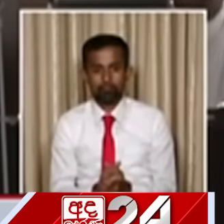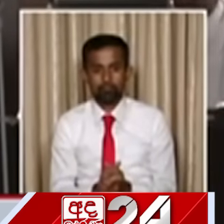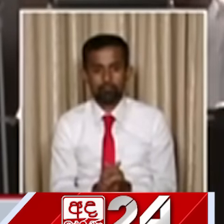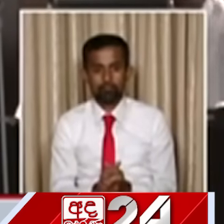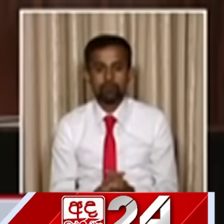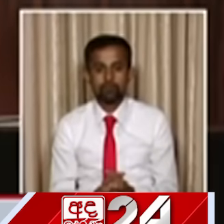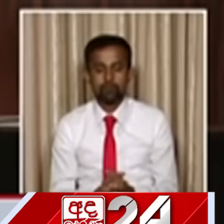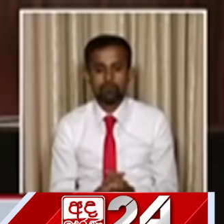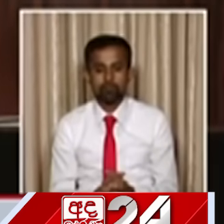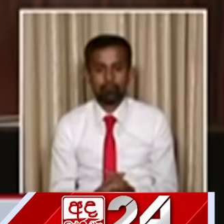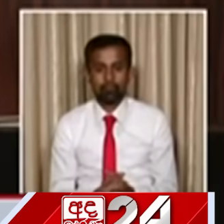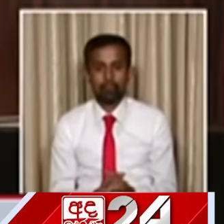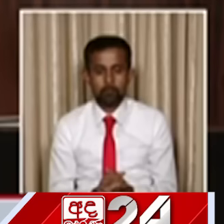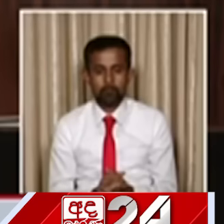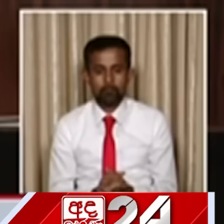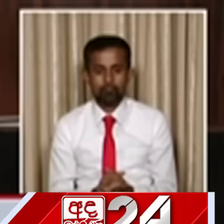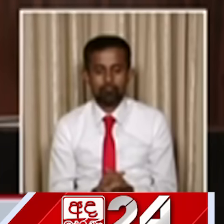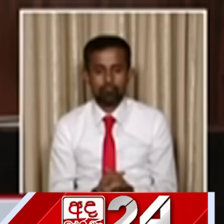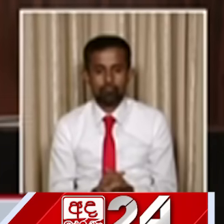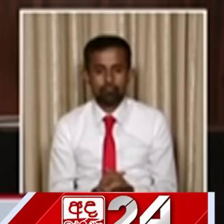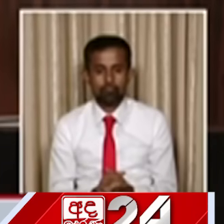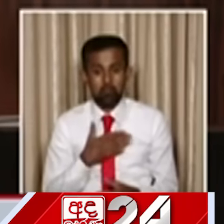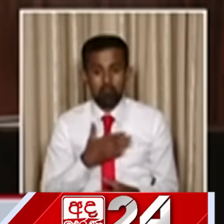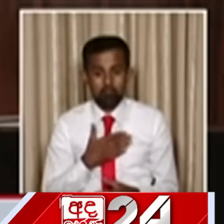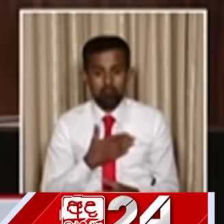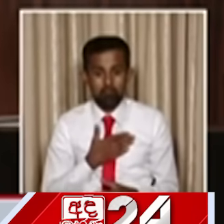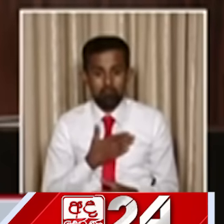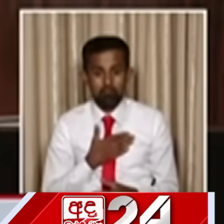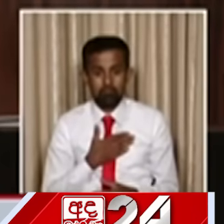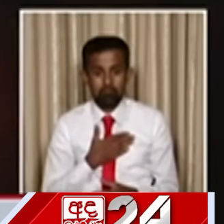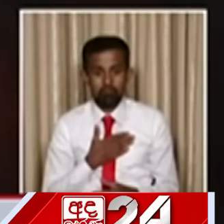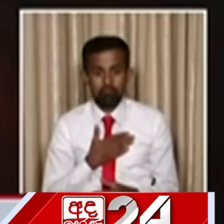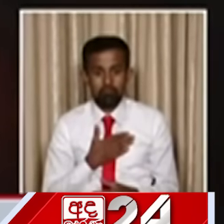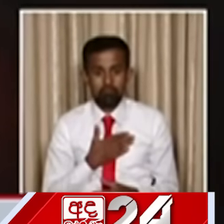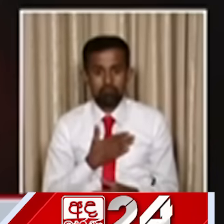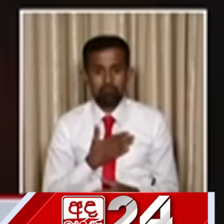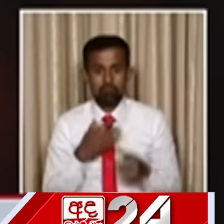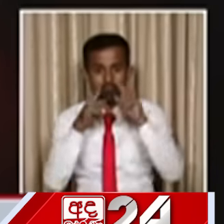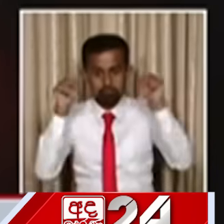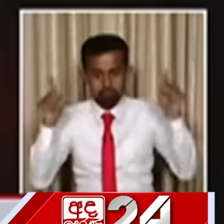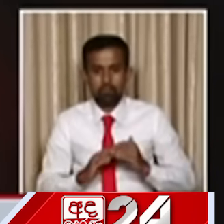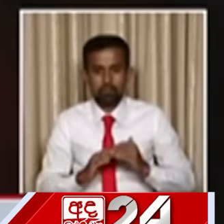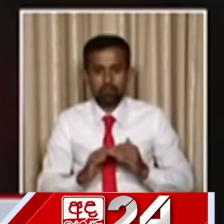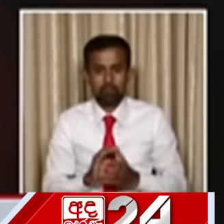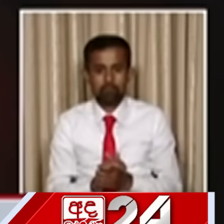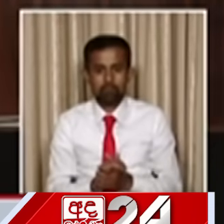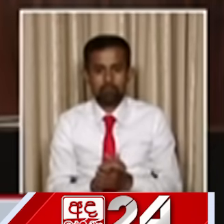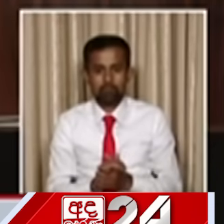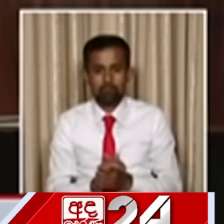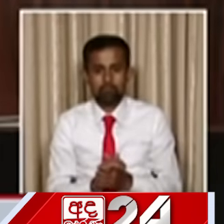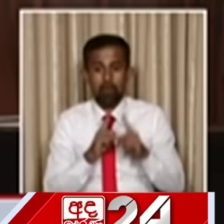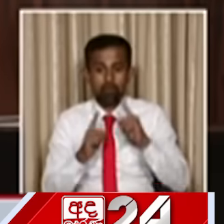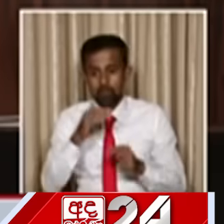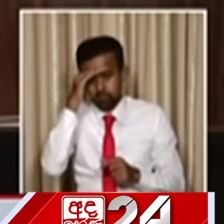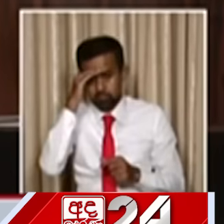ඕන. ඔක්කොබතුමා ඉදිරිපත් කරන්නේ කරුණා කරලා මගේ පින්තූර දාන්න ස්ක්‍රීන් එකේ ගරු මන්ත්‍රීතුමා ගරු